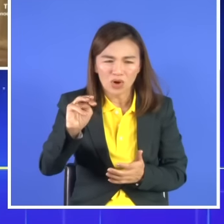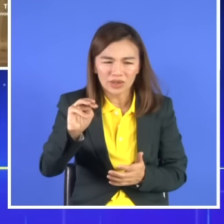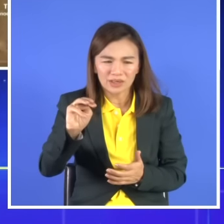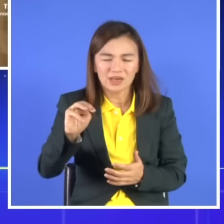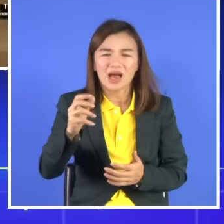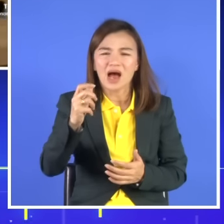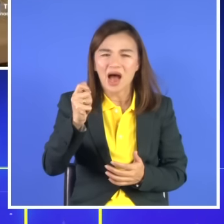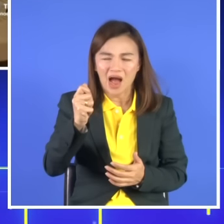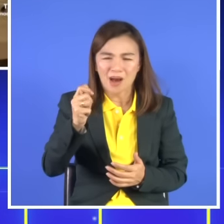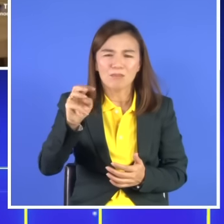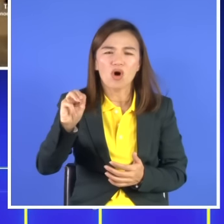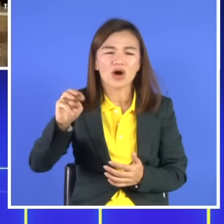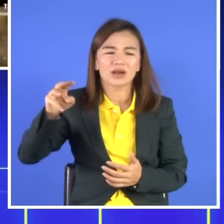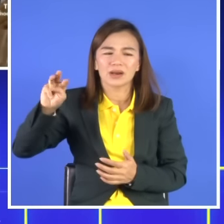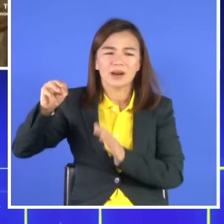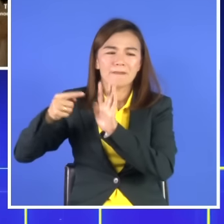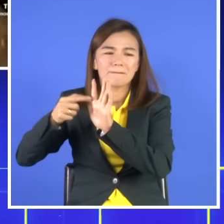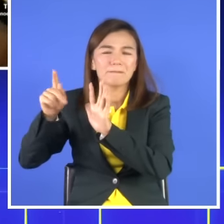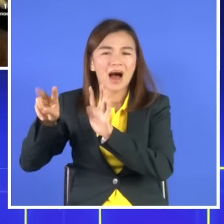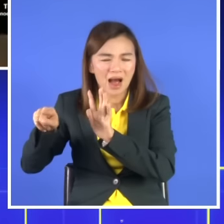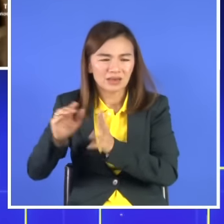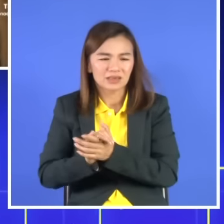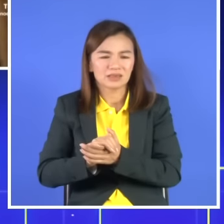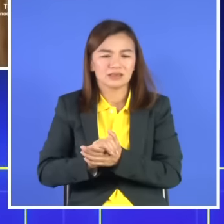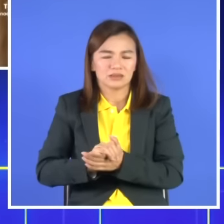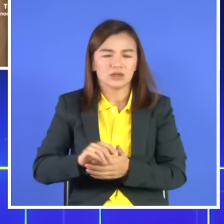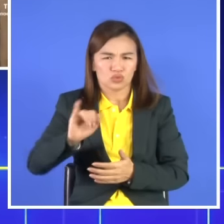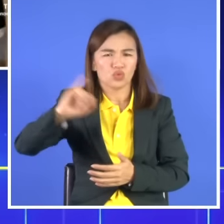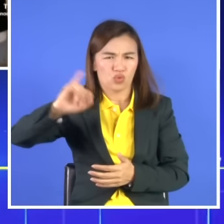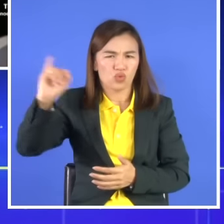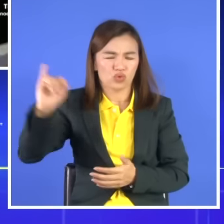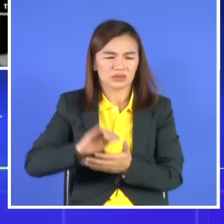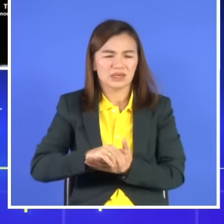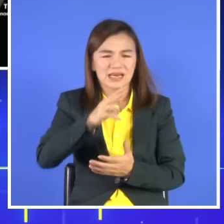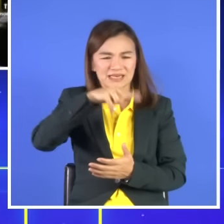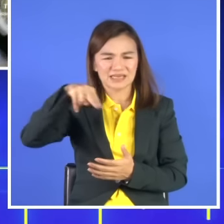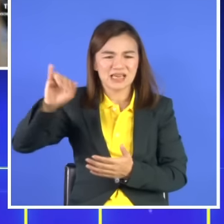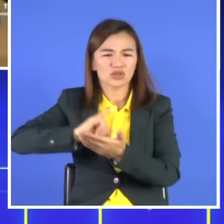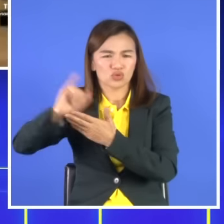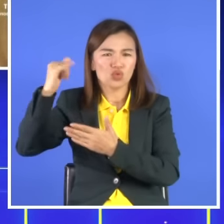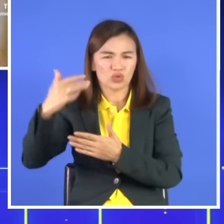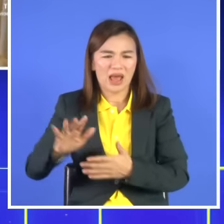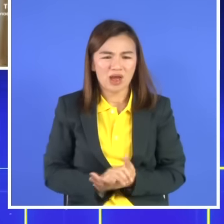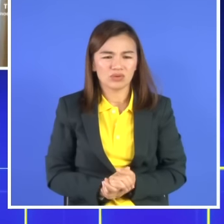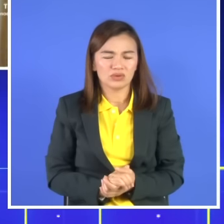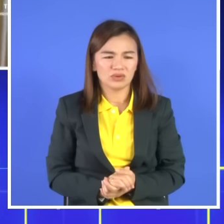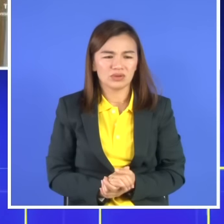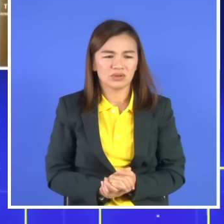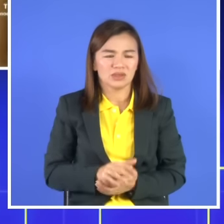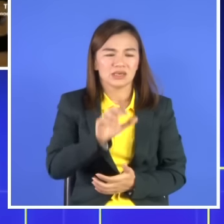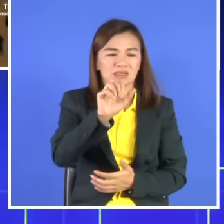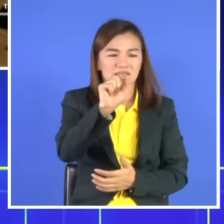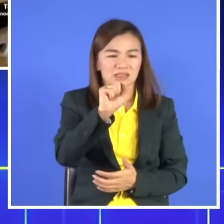สมมต อมรมาก เขาเขียนถูกแล้วใช่ไหม เขียนถูกแล้วค่ะ ถูกแล้วใช่ไหมไม่ผิดใช่ไหม ถูกแล้วค่ะ สะพานไม่มีสระใช่ไหม ค่ะอันนี้สะพ